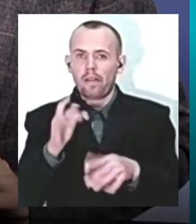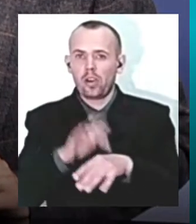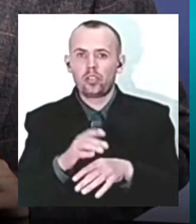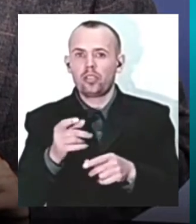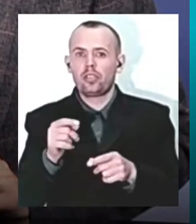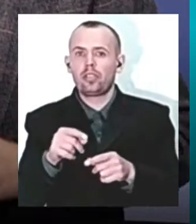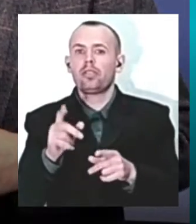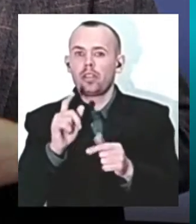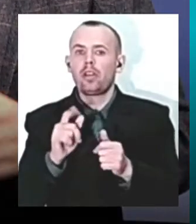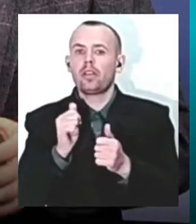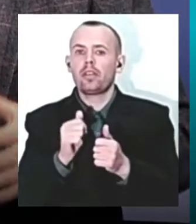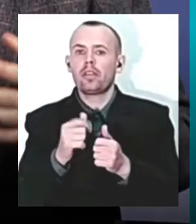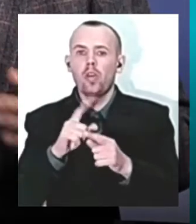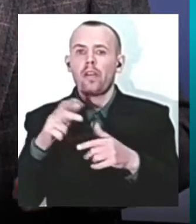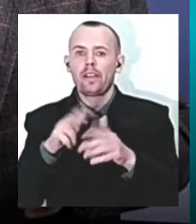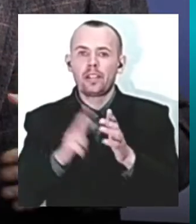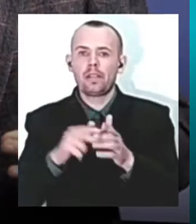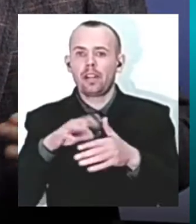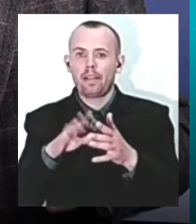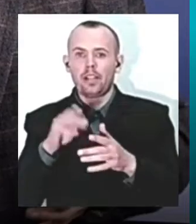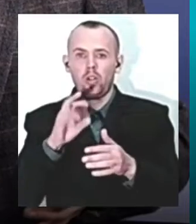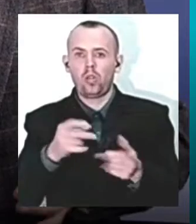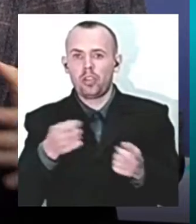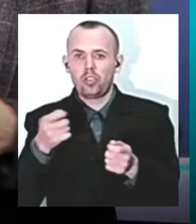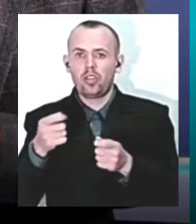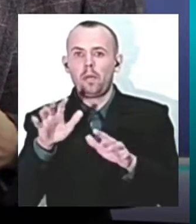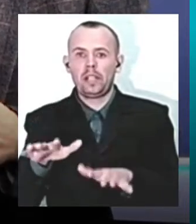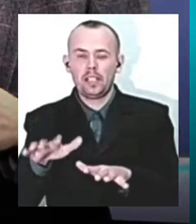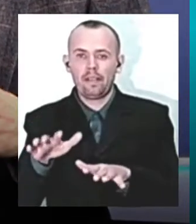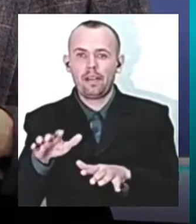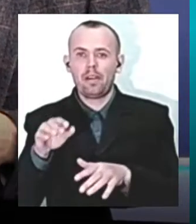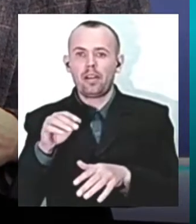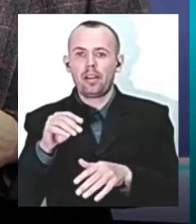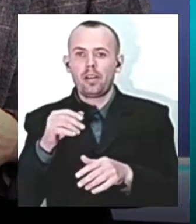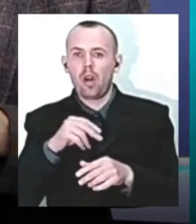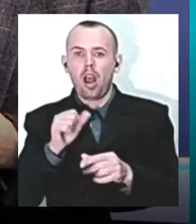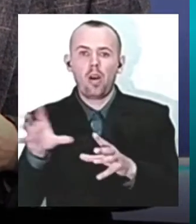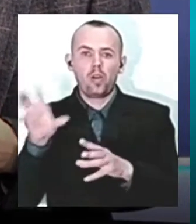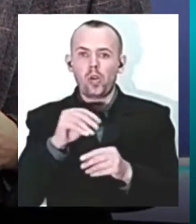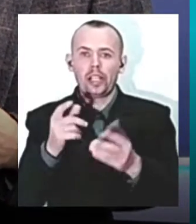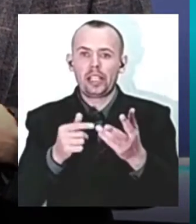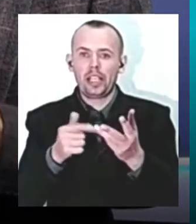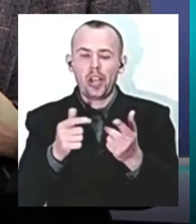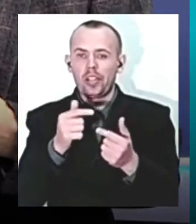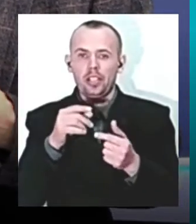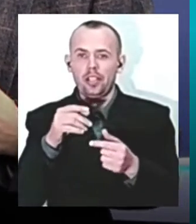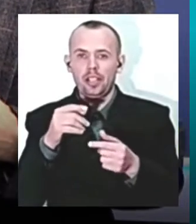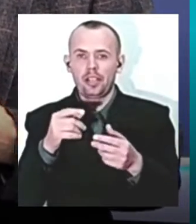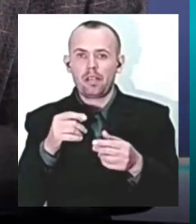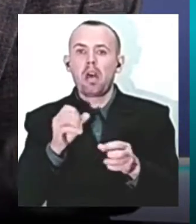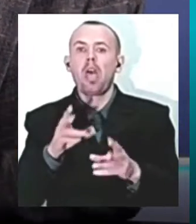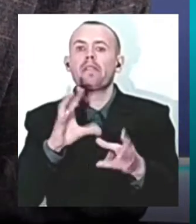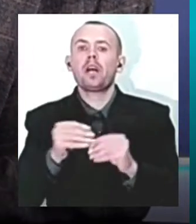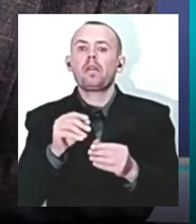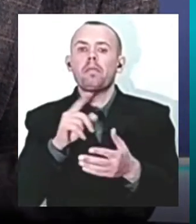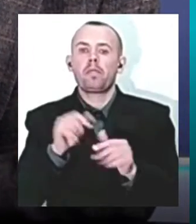Тобто 18-19 тонн постачається місцевими якимись виробниками, а ось цю кількість 8 тонн під питанням, як взагалі її можна